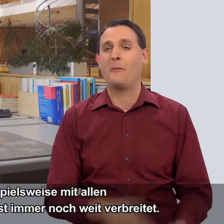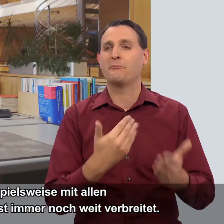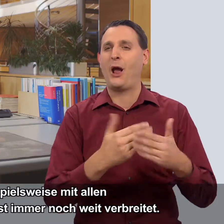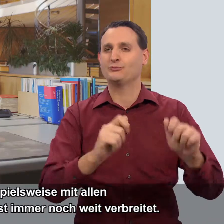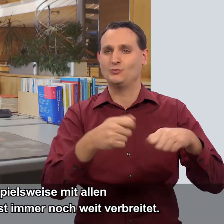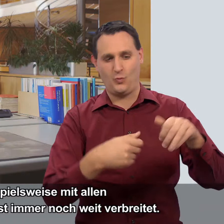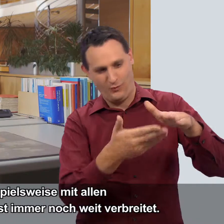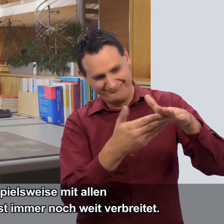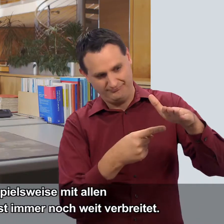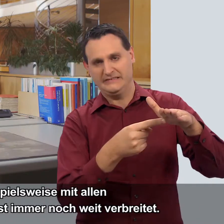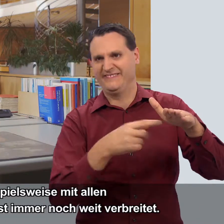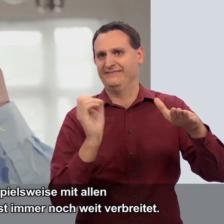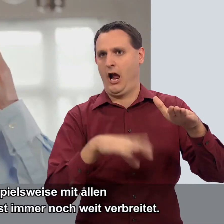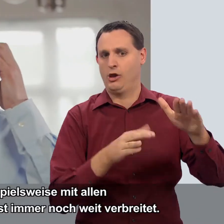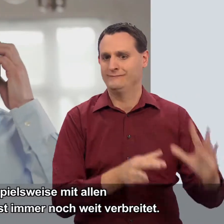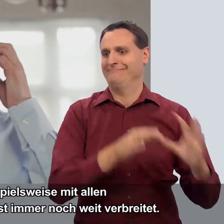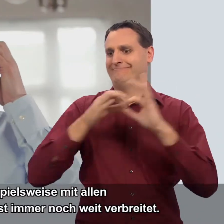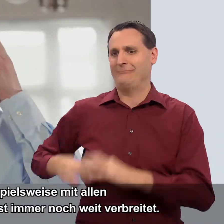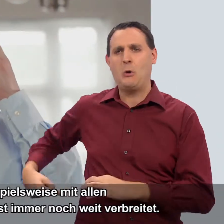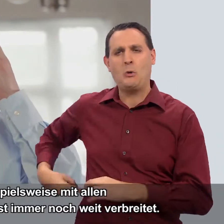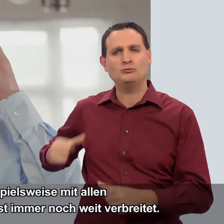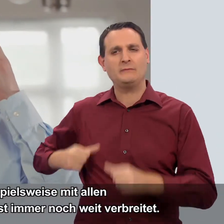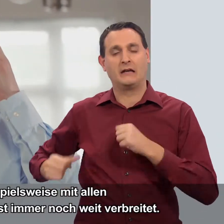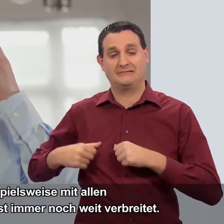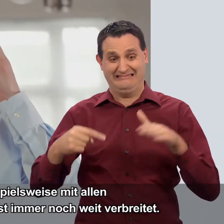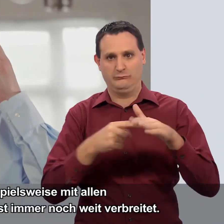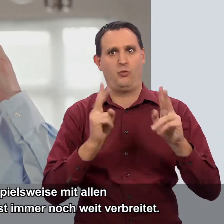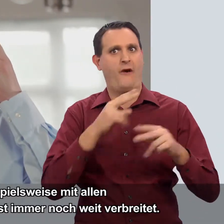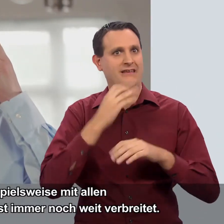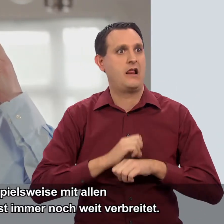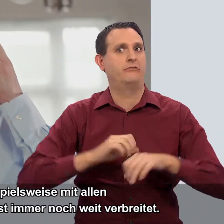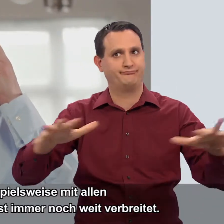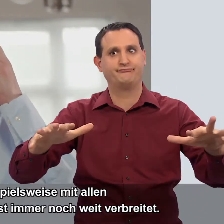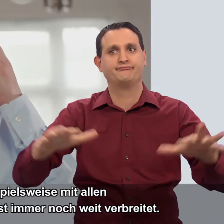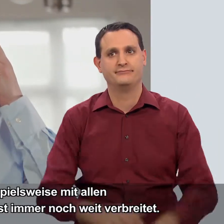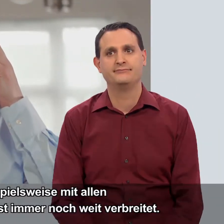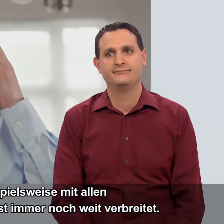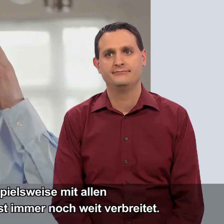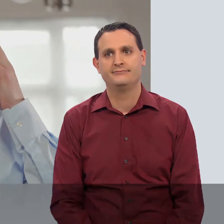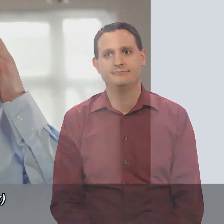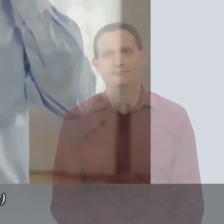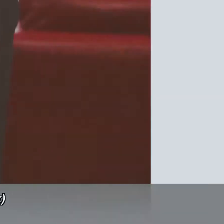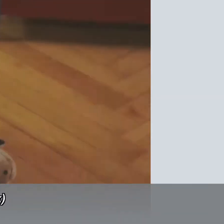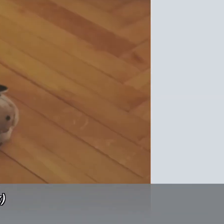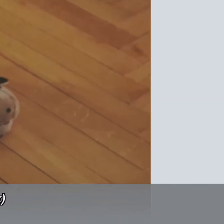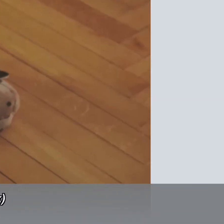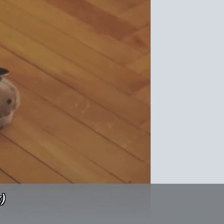Falsches Schuhwerk beispielsweise mit allen negativen Folgen für den Rücken ist immer noch weit verbreitet.